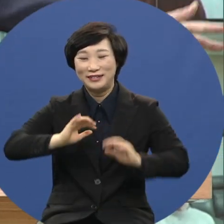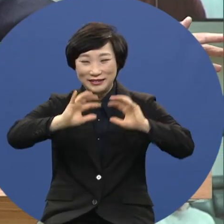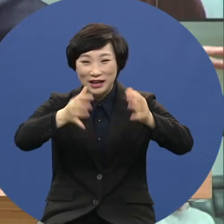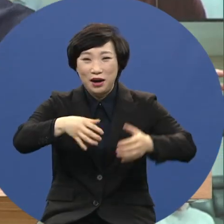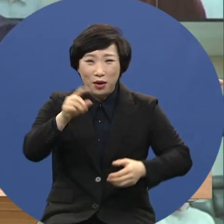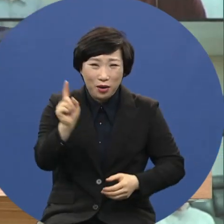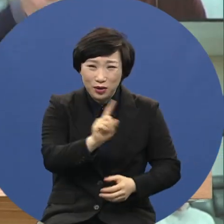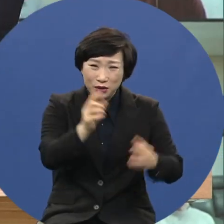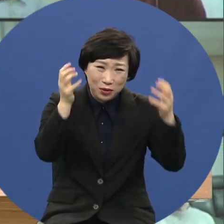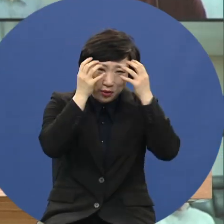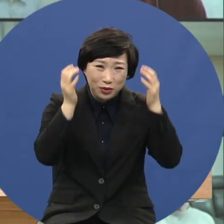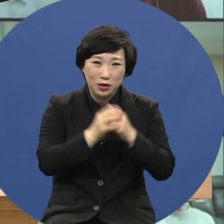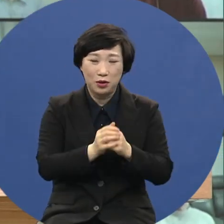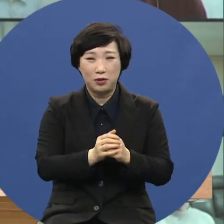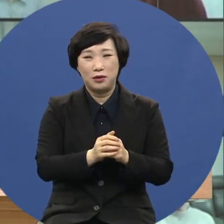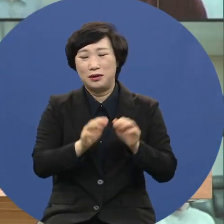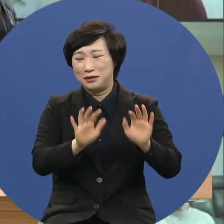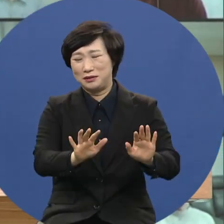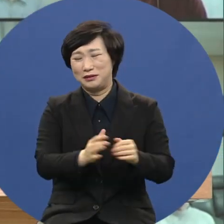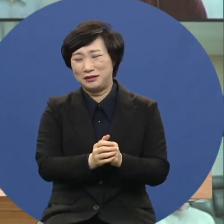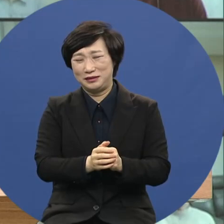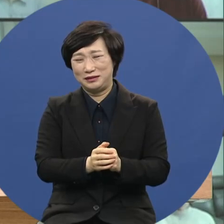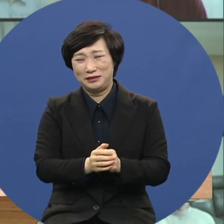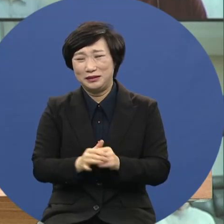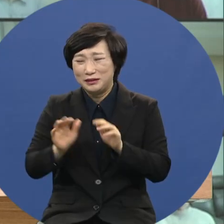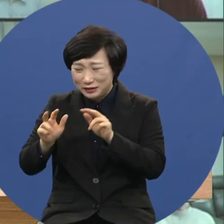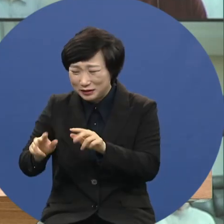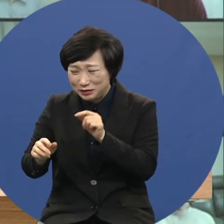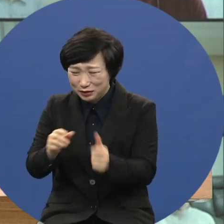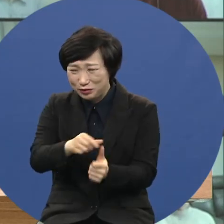어떤 고통도 이보다 행복은 없다.